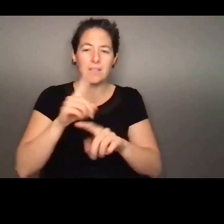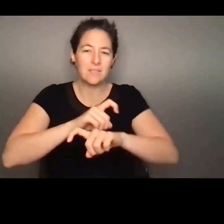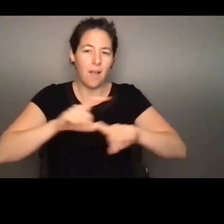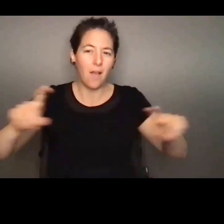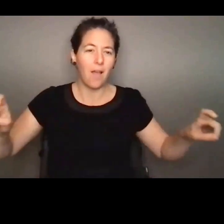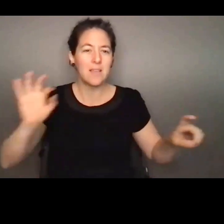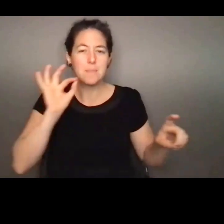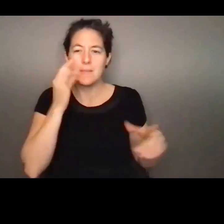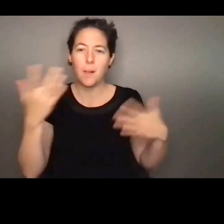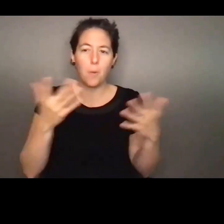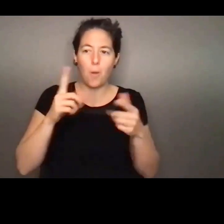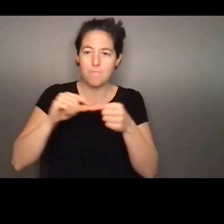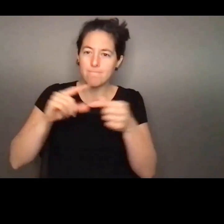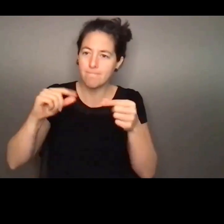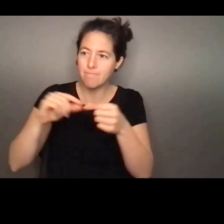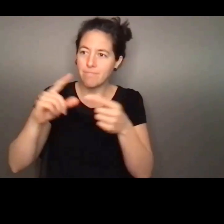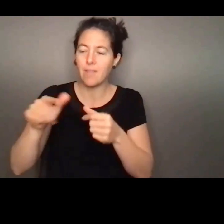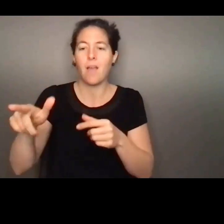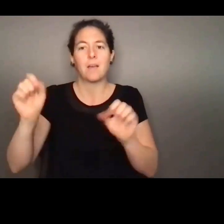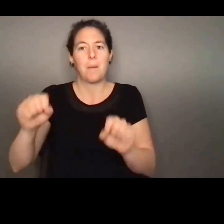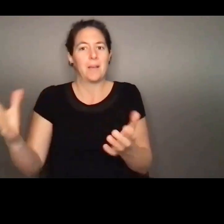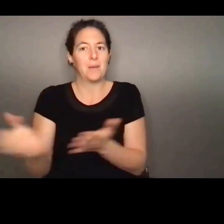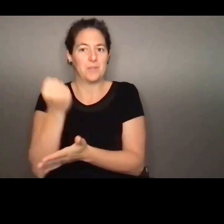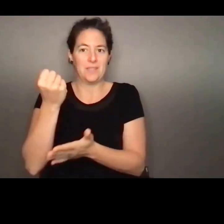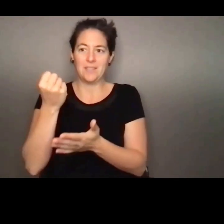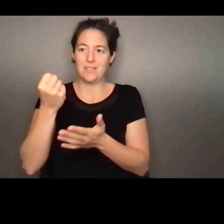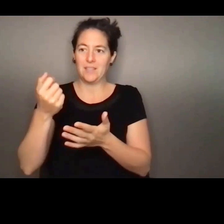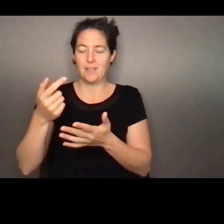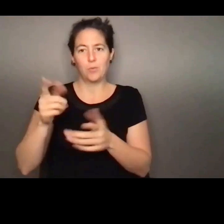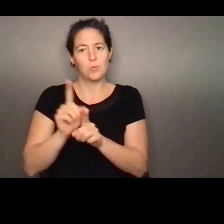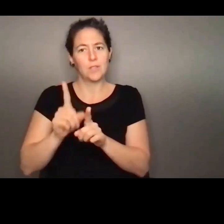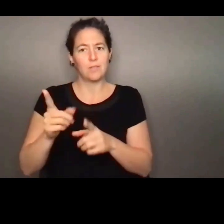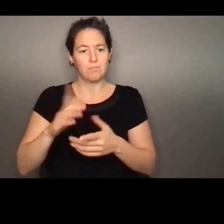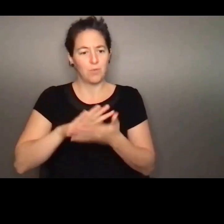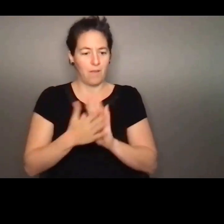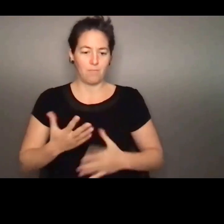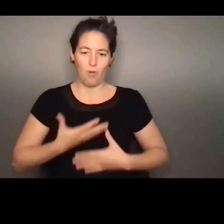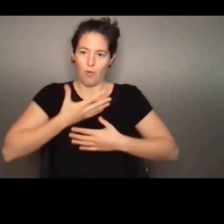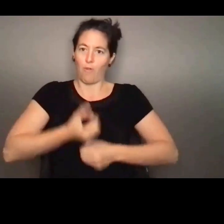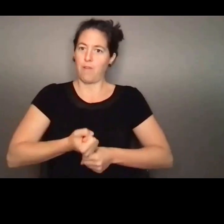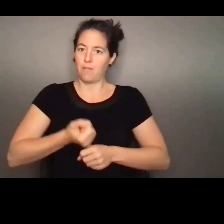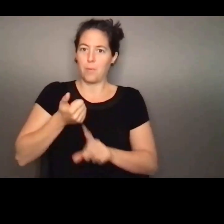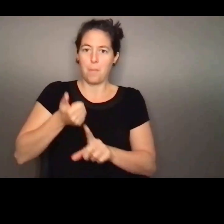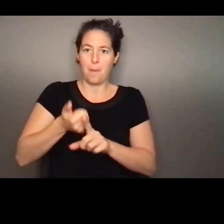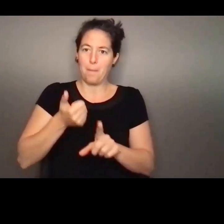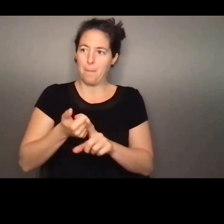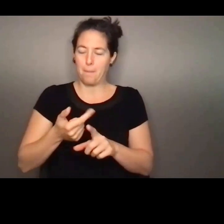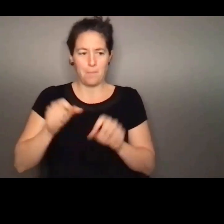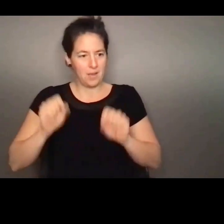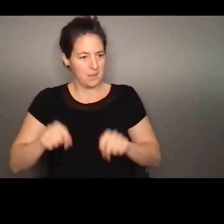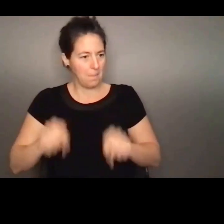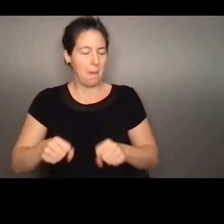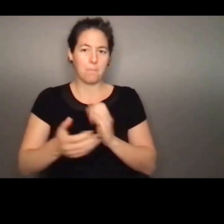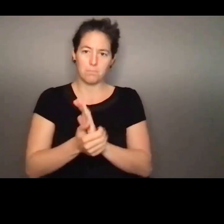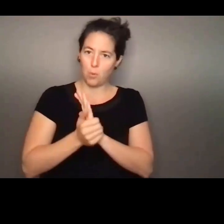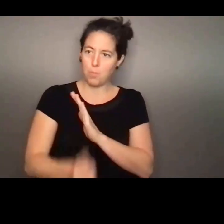puis qu'ils puissent vraiment augmenter leur confiance en eux par rapport à leur capacité et leurs